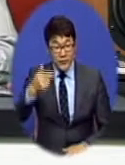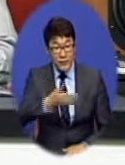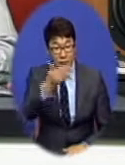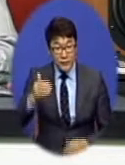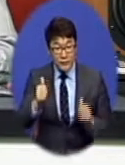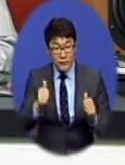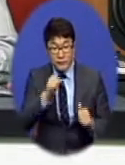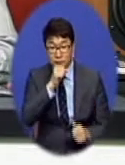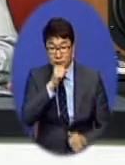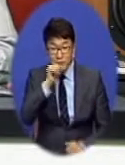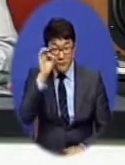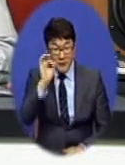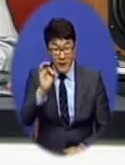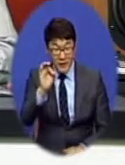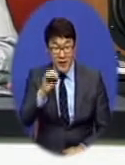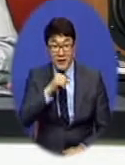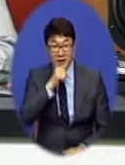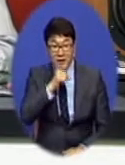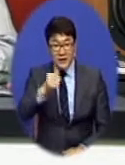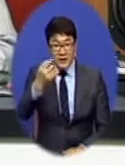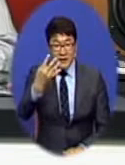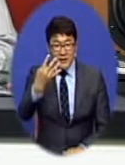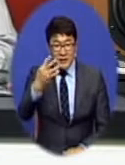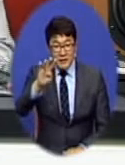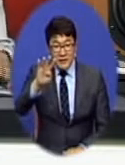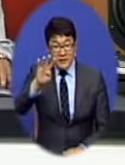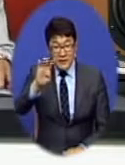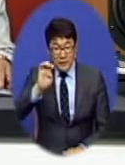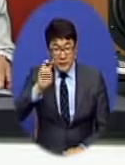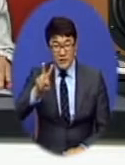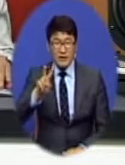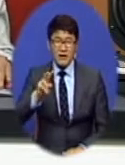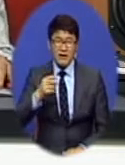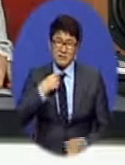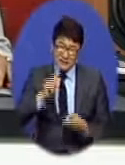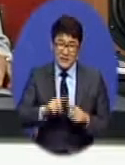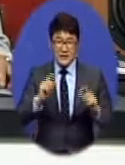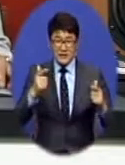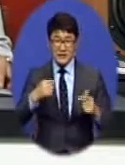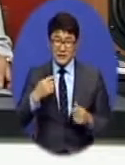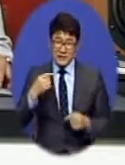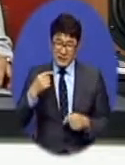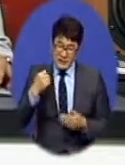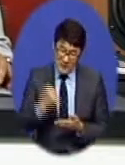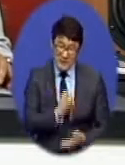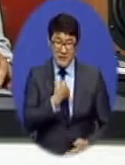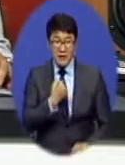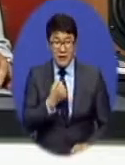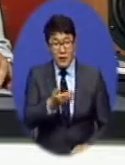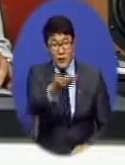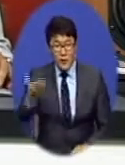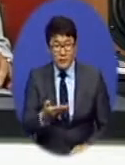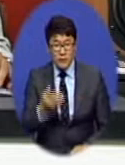심사 한번 볼까요? 네. 자 몇 분이나 아우 저 마음에 안 들어요. 아우 속상해. 아 시청자